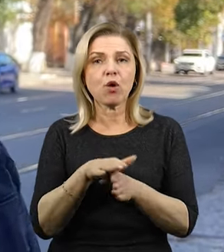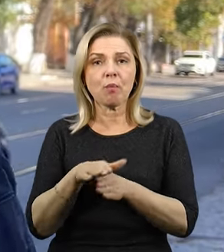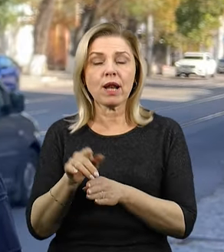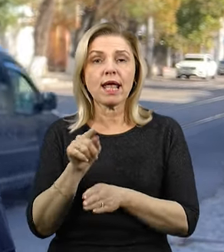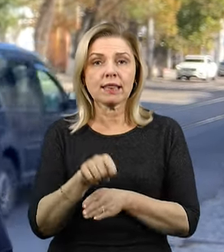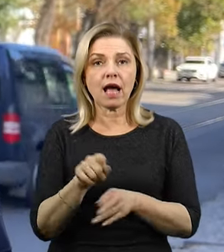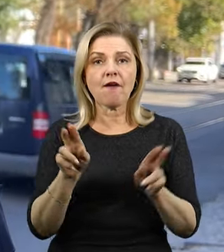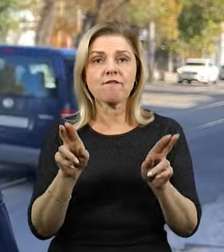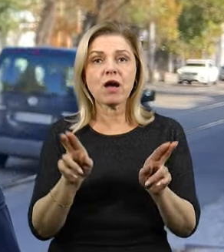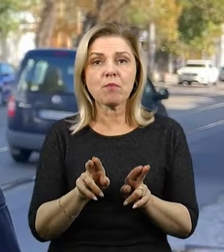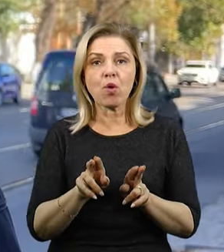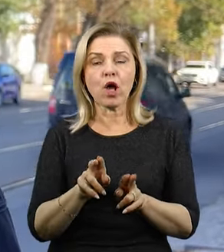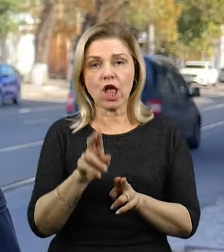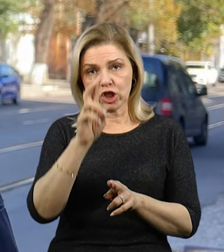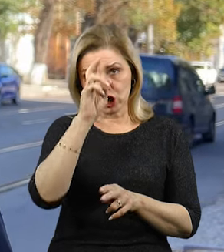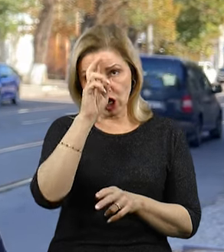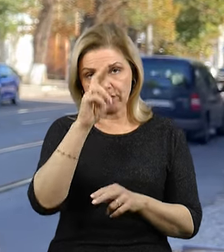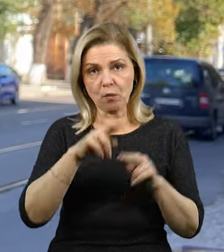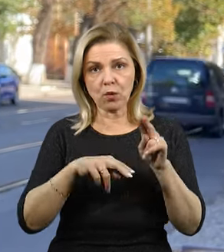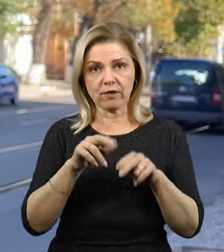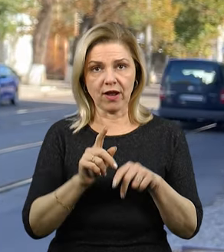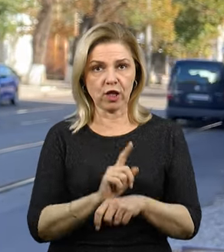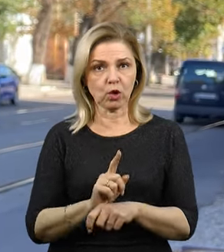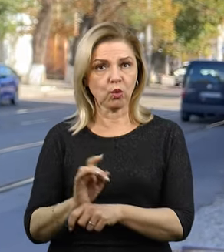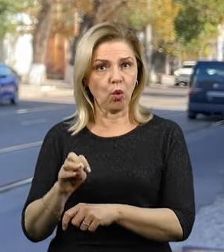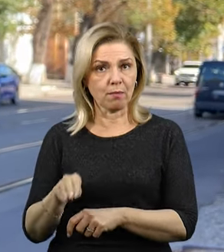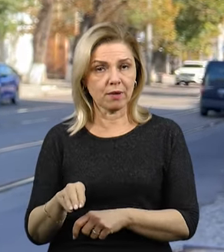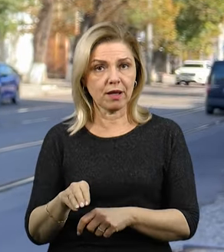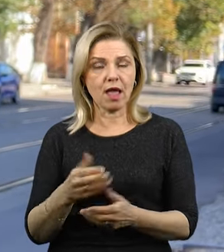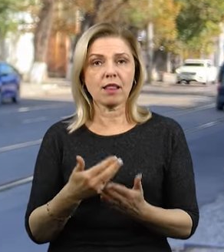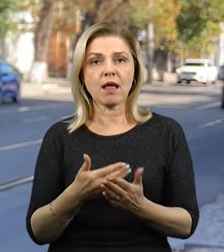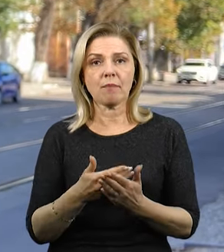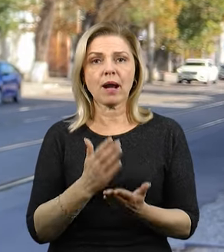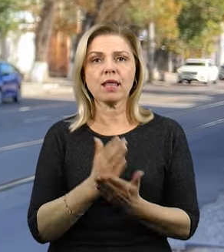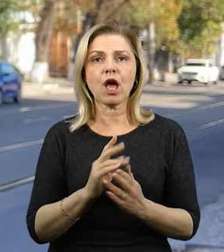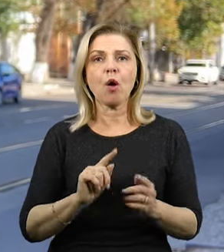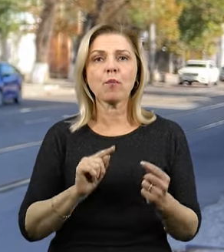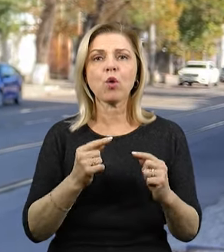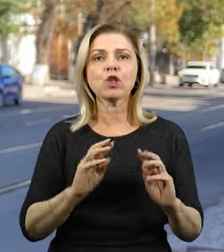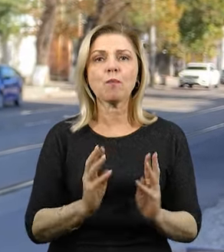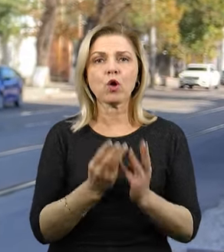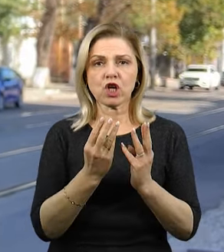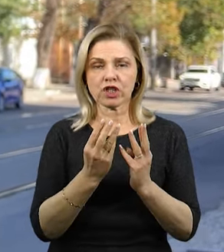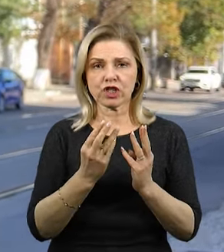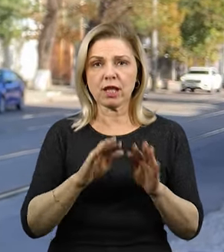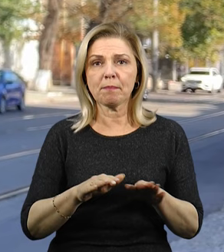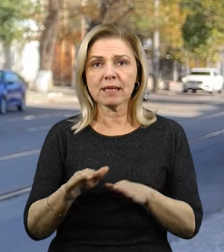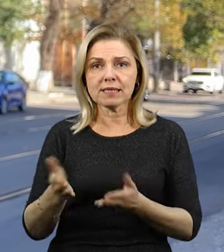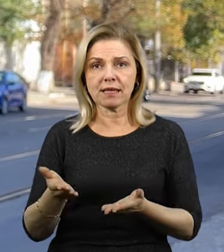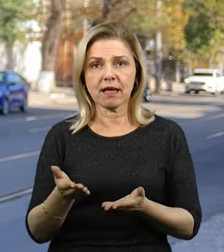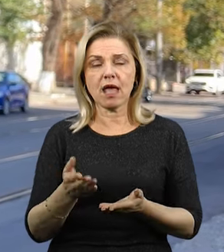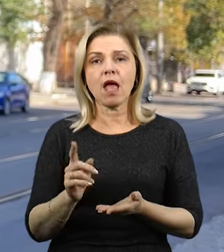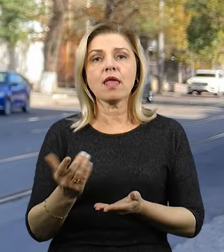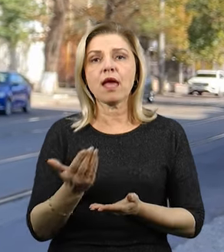вимог взагалі державних будівельних норм так як є наприклад протипожежні відстані які